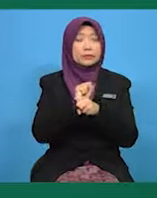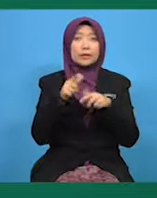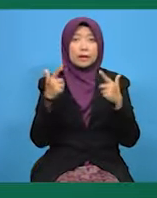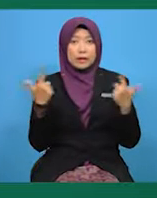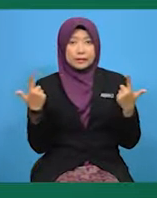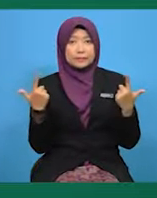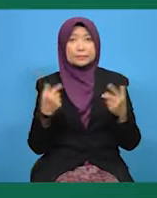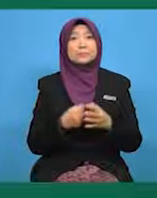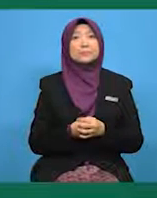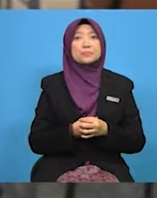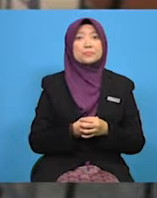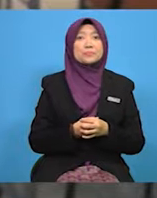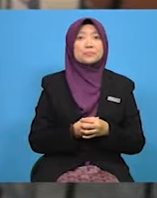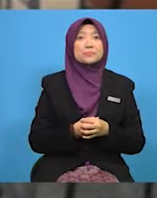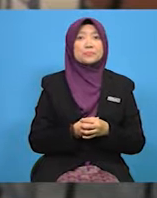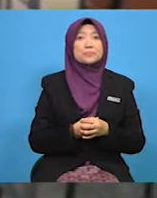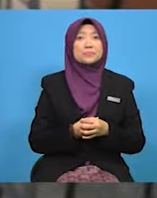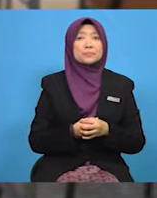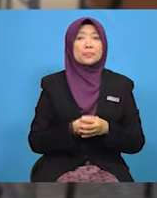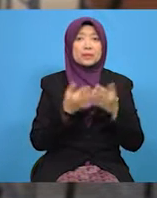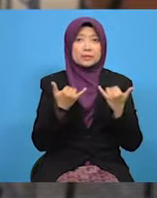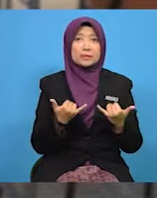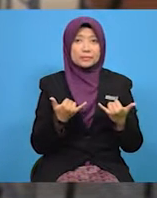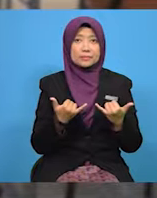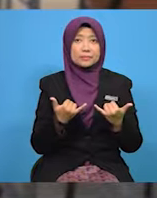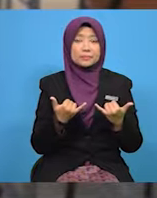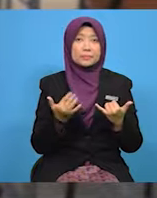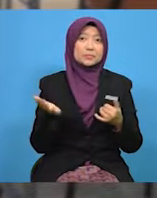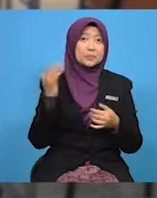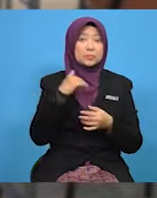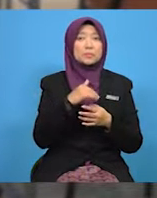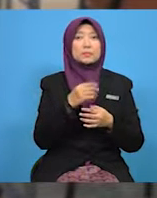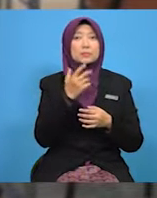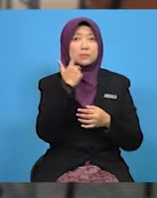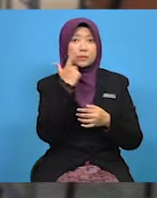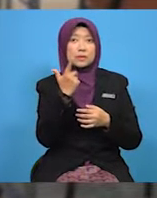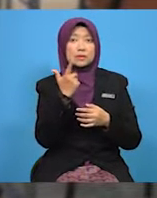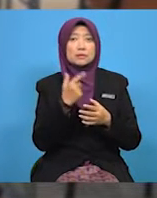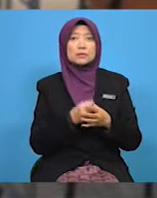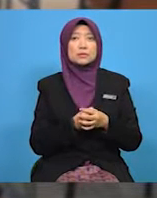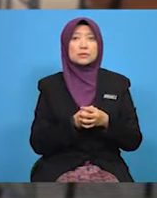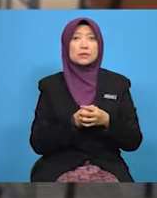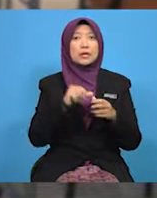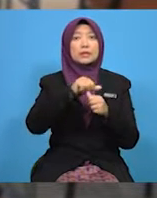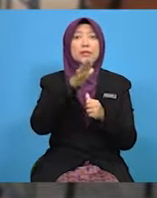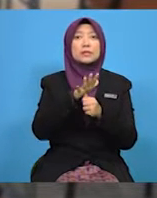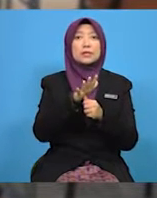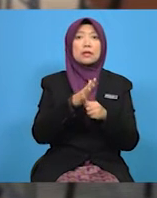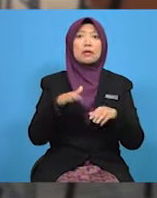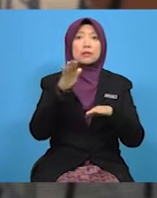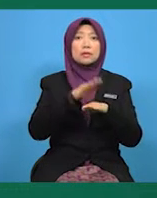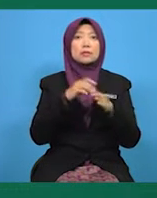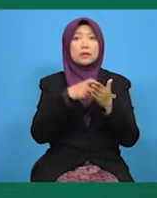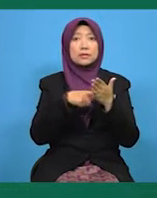lagi. Sekarang, jom kita lihat kesan ke atas harga dan pendapatan